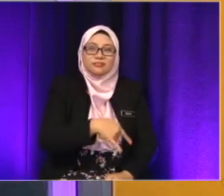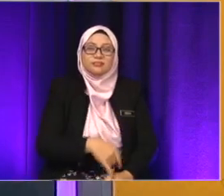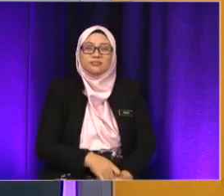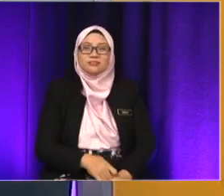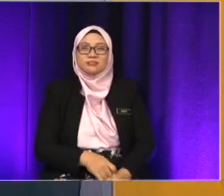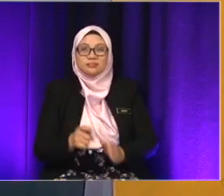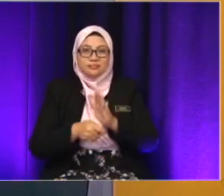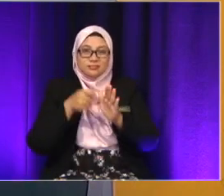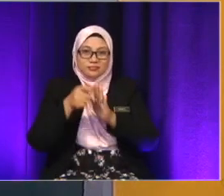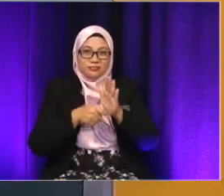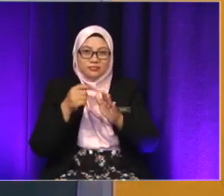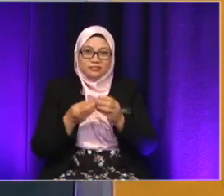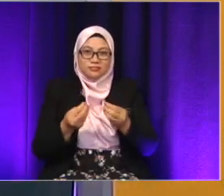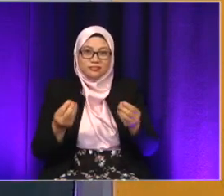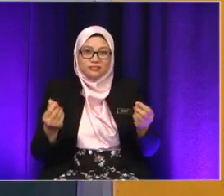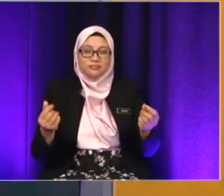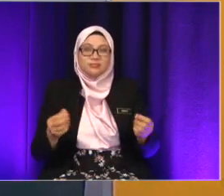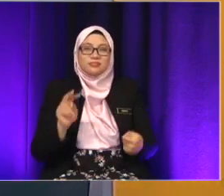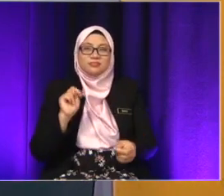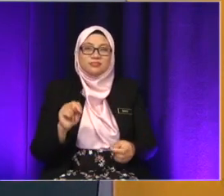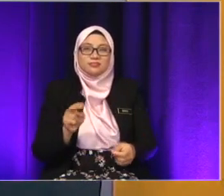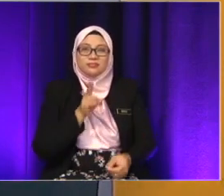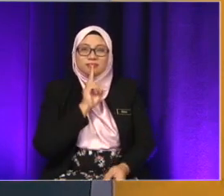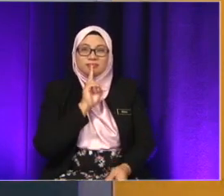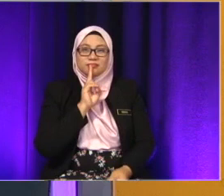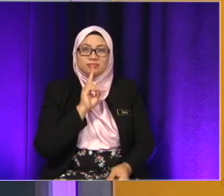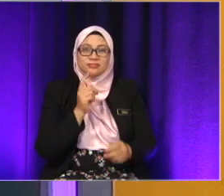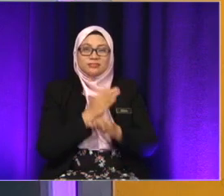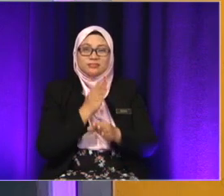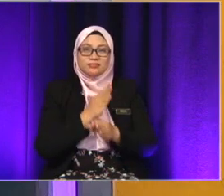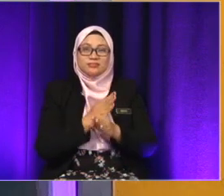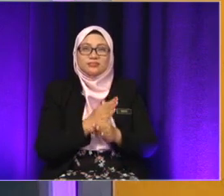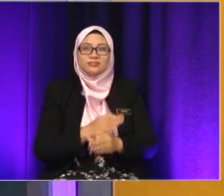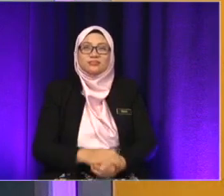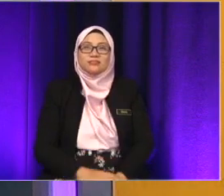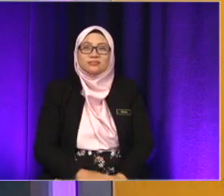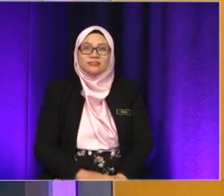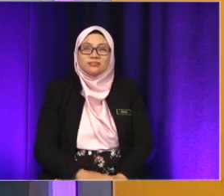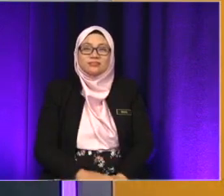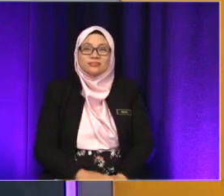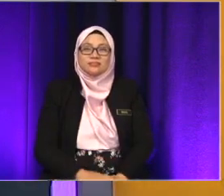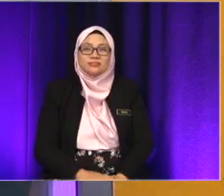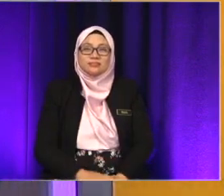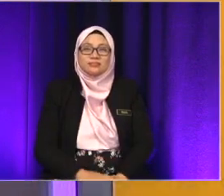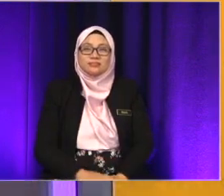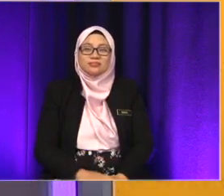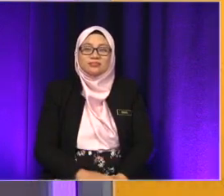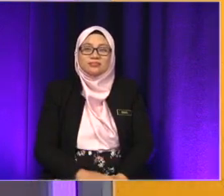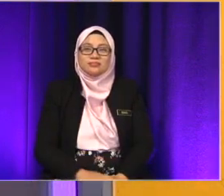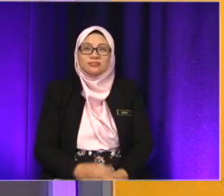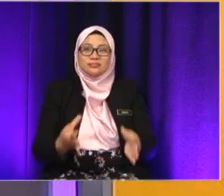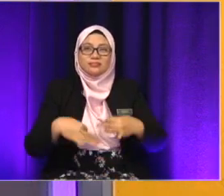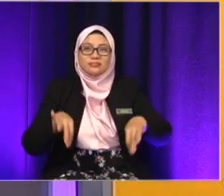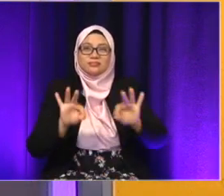je ke tanah, sistem hidrolik function. Kalau tidak dia tu duduk terus lah. Gong. Okey. Ini penting ni. Ini